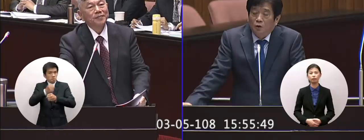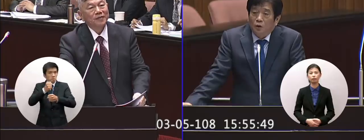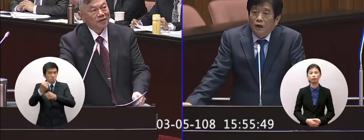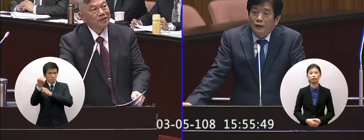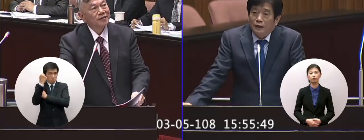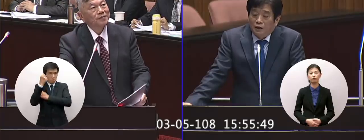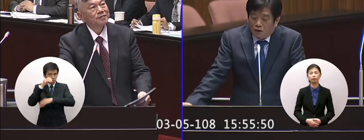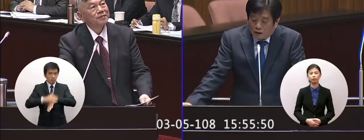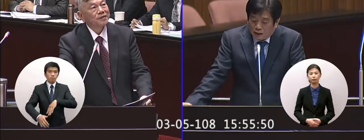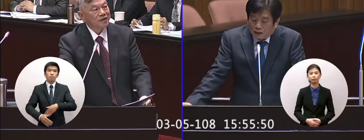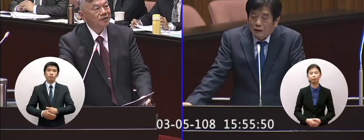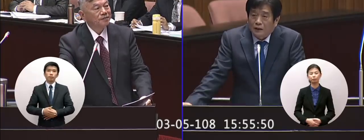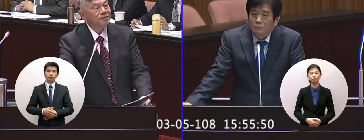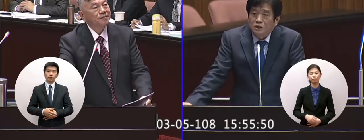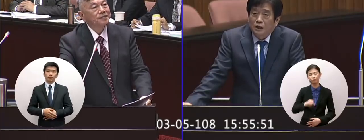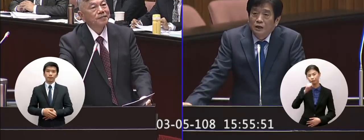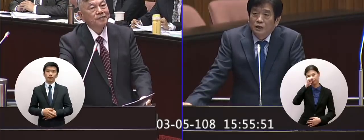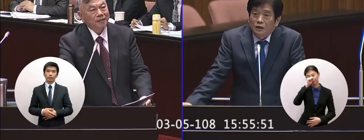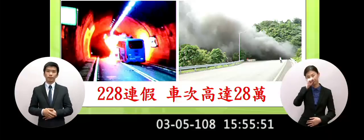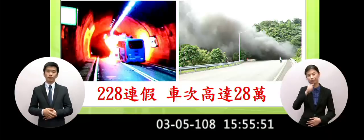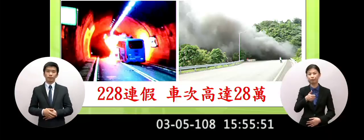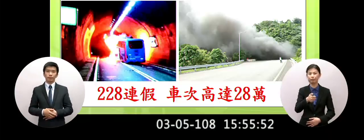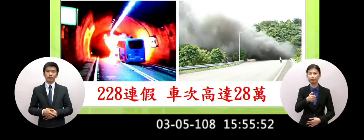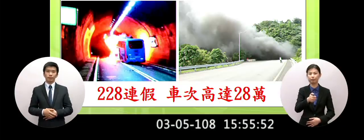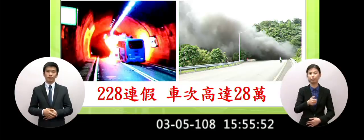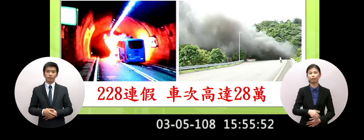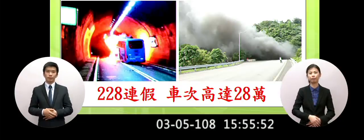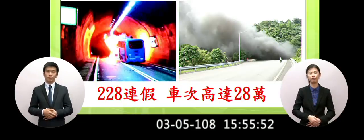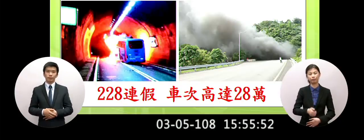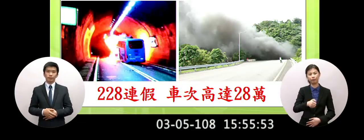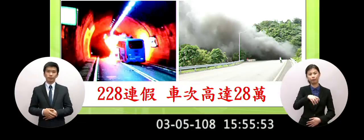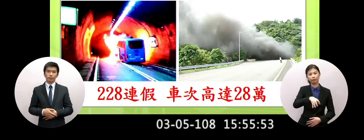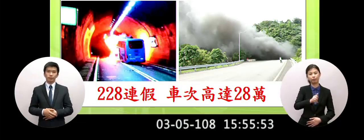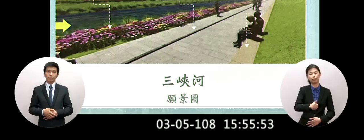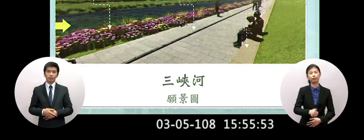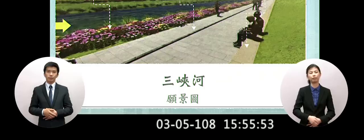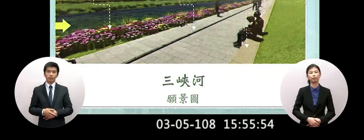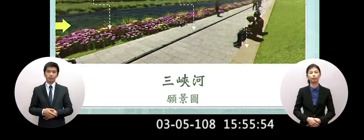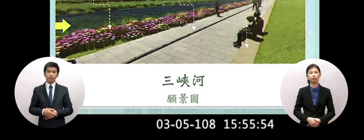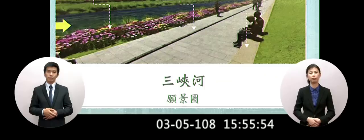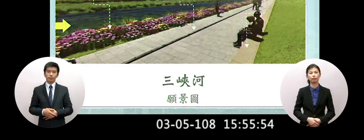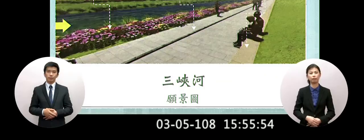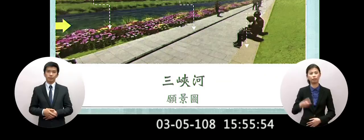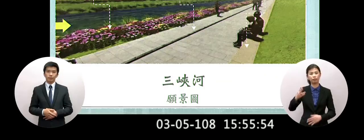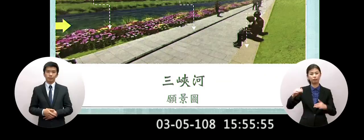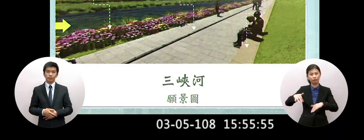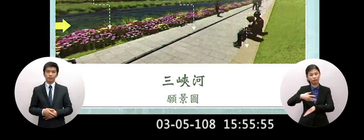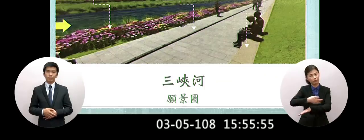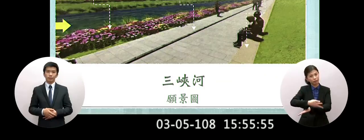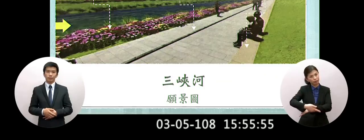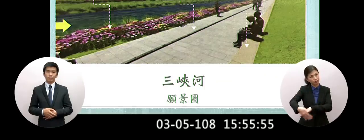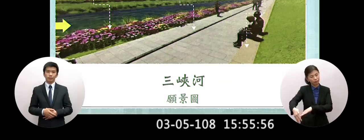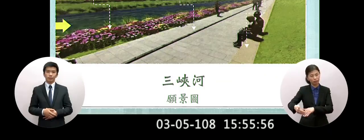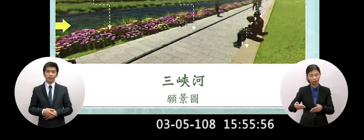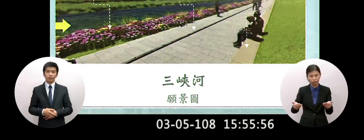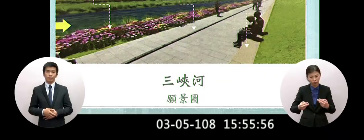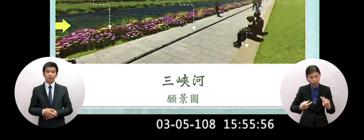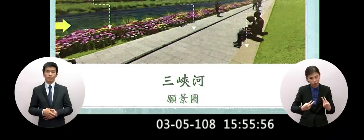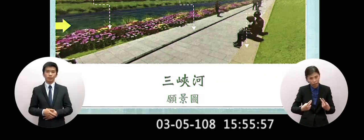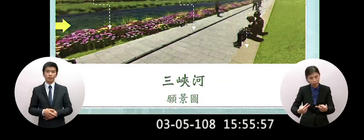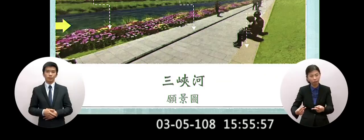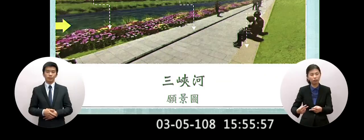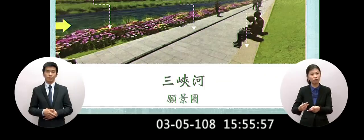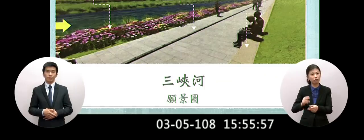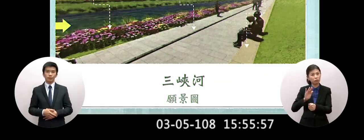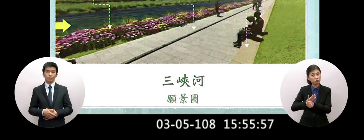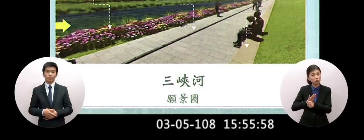好，安尼吼，安尼感谢咱的部长，因为毕竟吼。 伫这个三峡河这个城市，予咱未来吼，